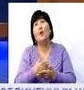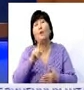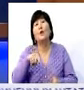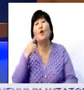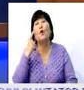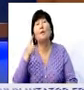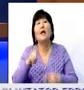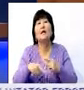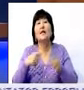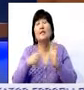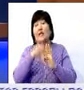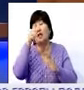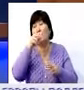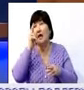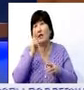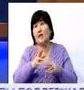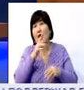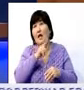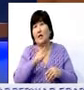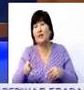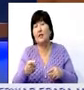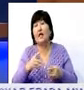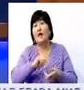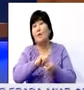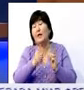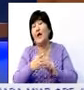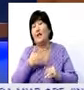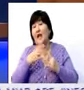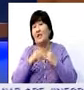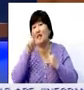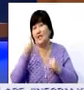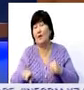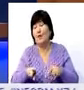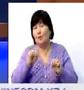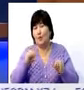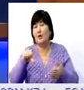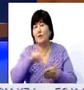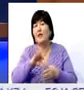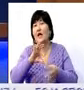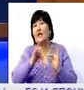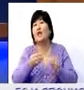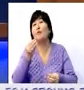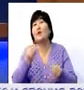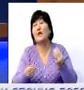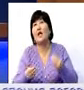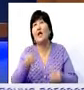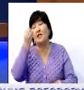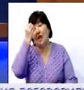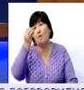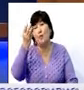один. Через 7 месяцев завершится срок дисквалификации нашего земляка, и он сможет выступить на Олимпийских играх в